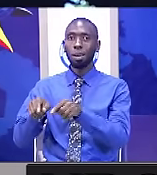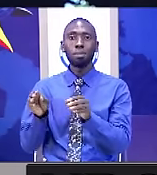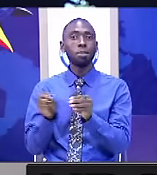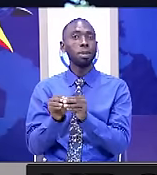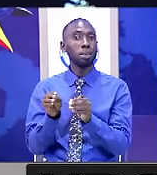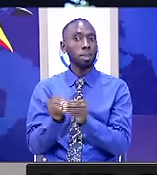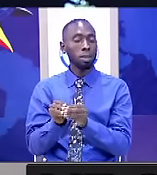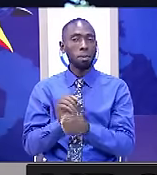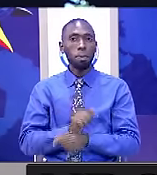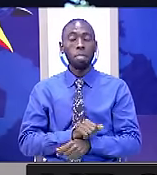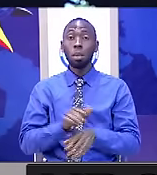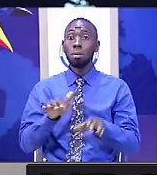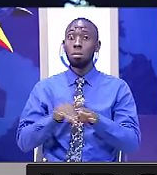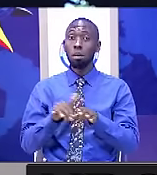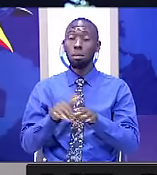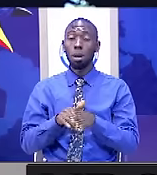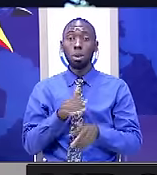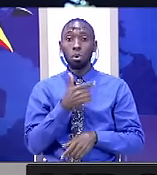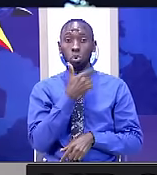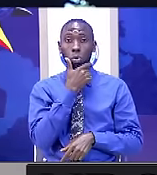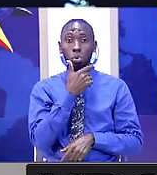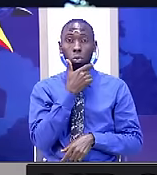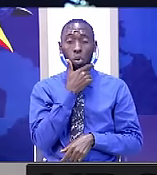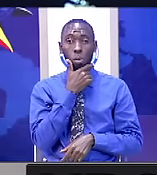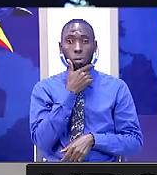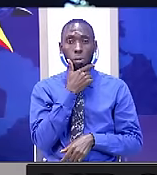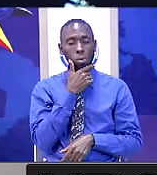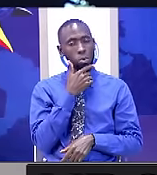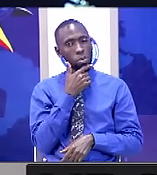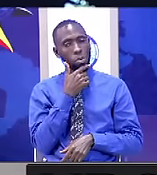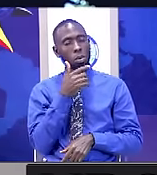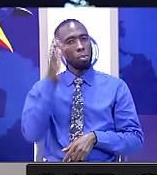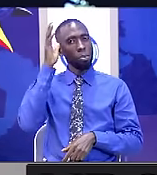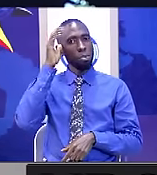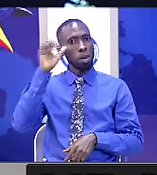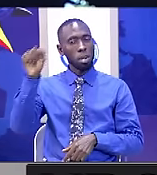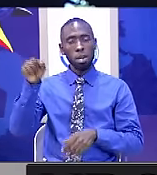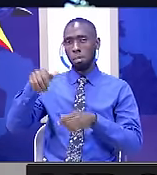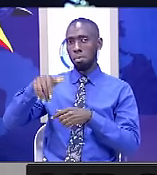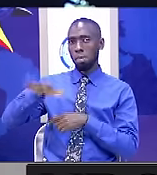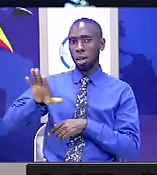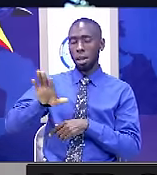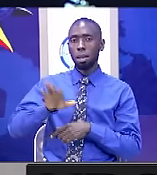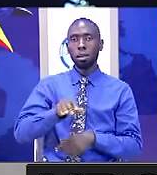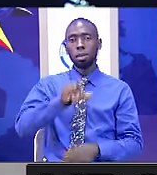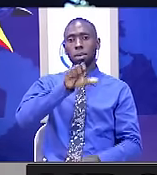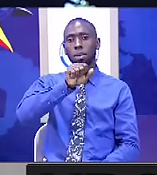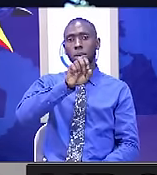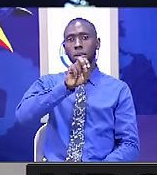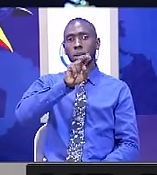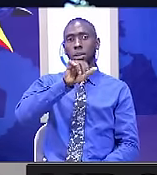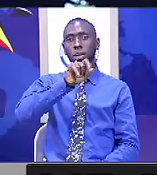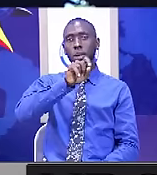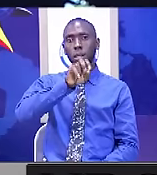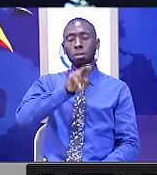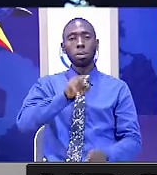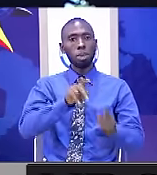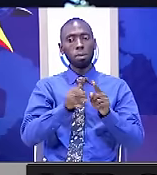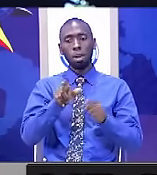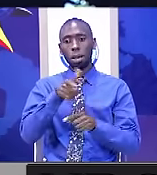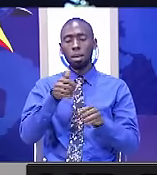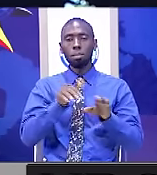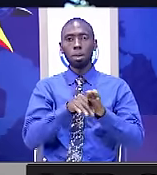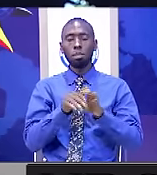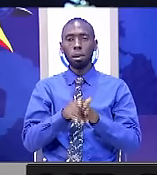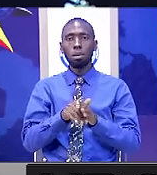okusisinkana. Bannakibiina babadde basuubira omukulembeze waabwe Robert Kyagulanyi Ssentamu ne bannakibiina abalala wabula